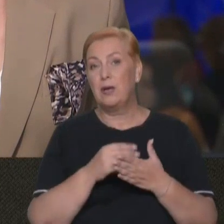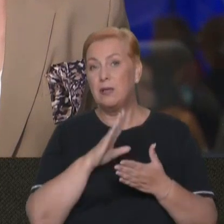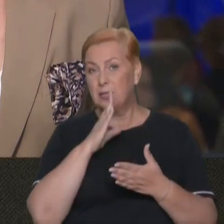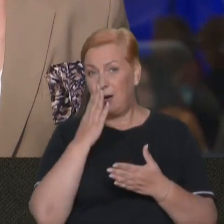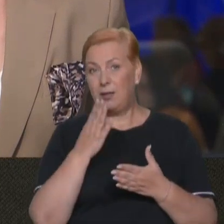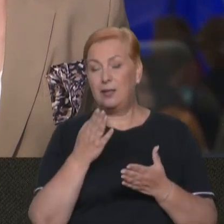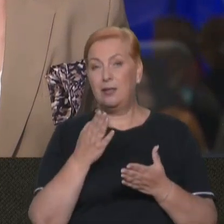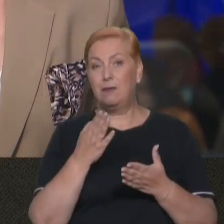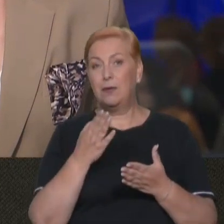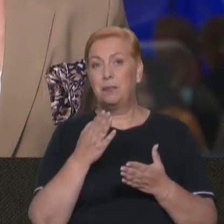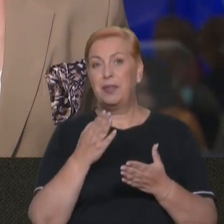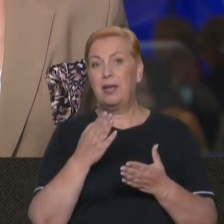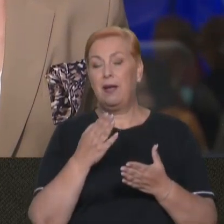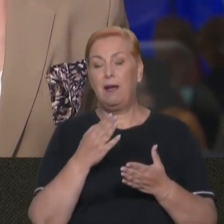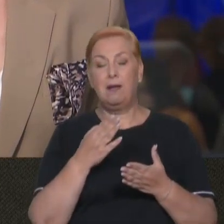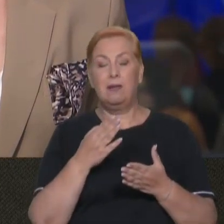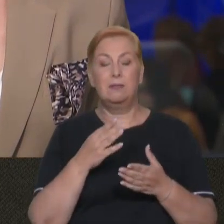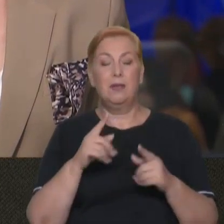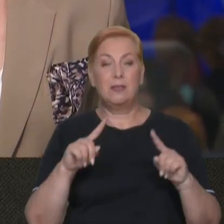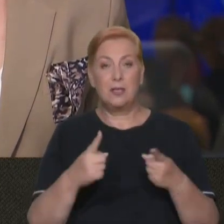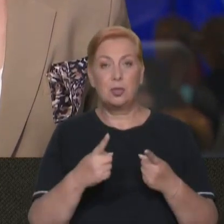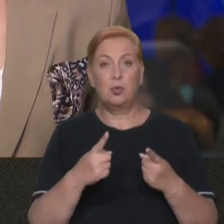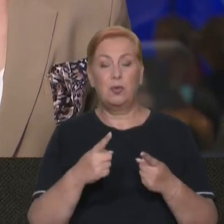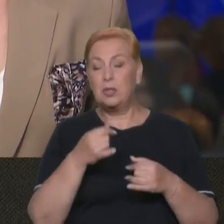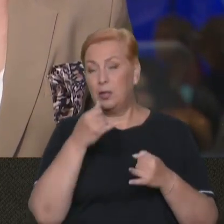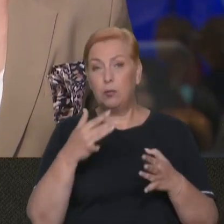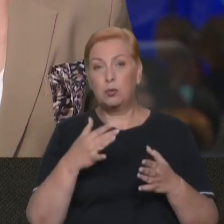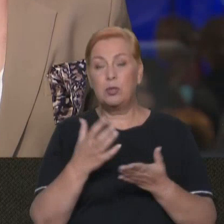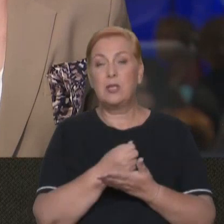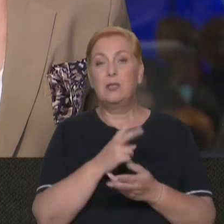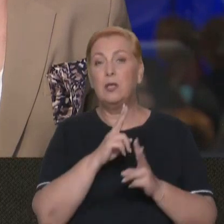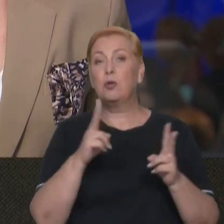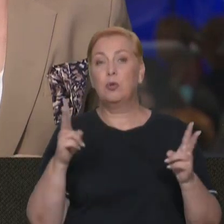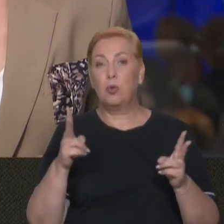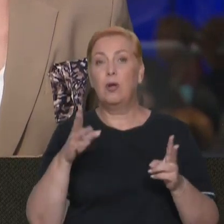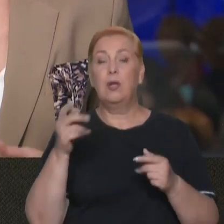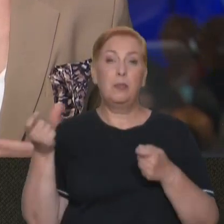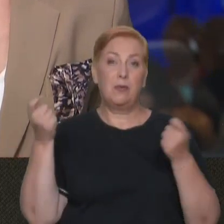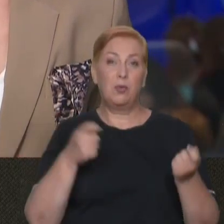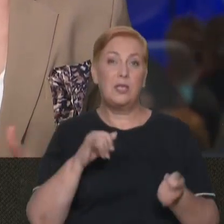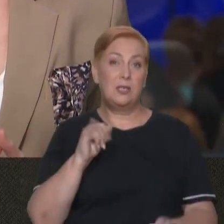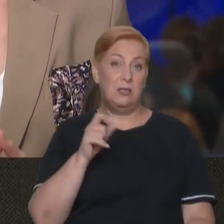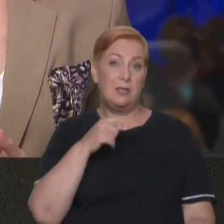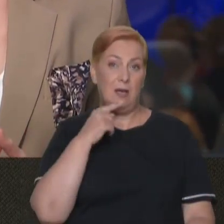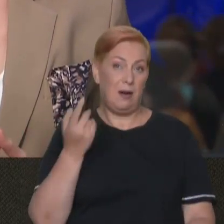та садити у в'язницю і саме тому не можу знайти чергових тож завозять чергових зарядки